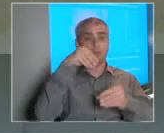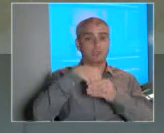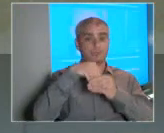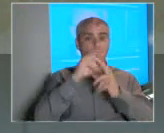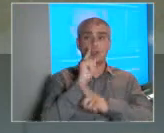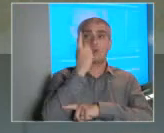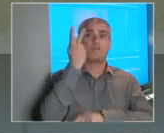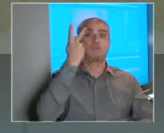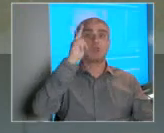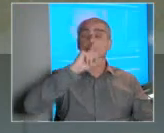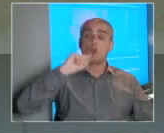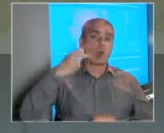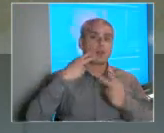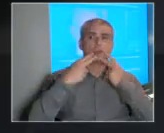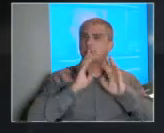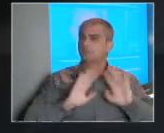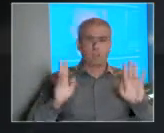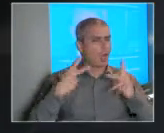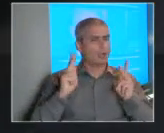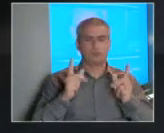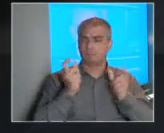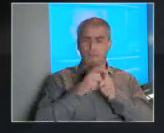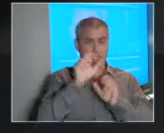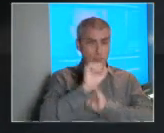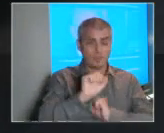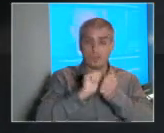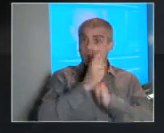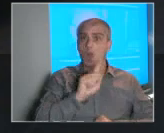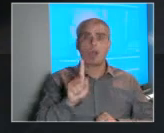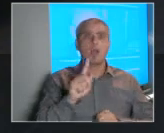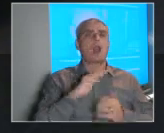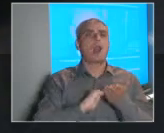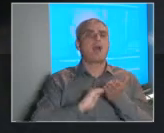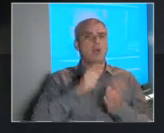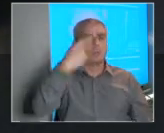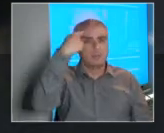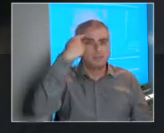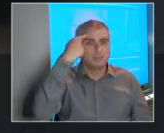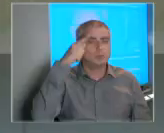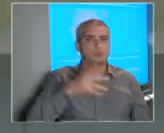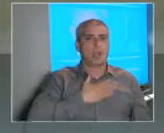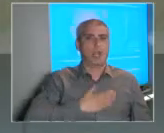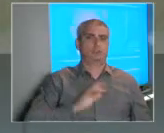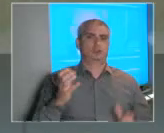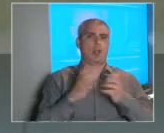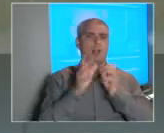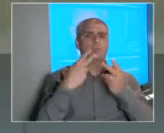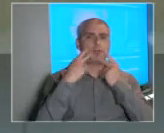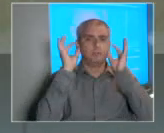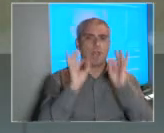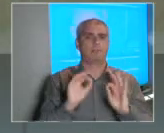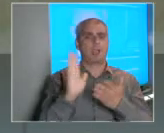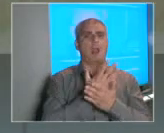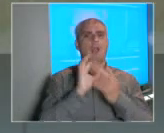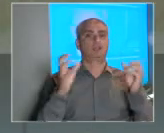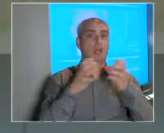ההצבעה יהיו גבוהים, כל תוצאה שלא יהיה, בין אם זה המפלגה שאתם תומכים בה ובין אם לא, לפחות תדעו שזו התוצאה האמיתית. זו